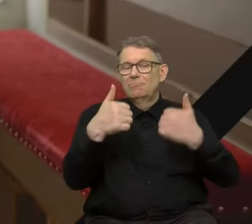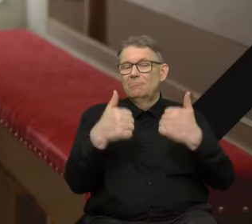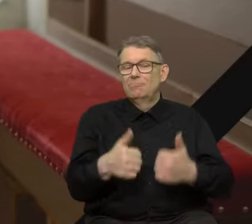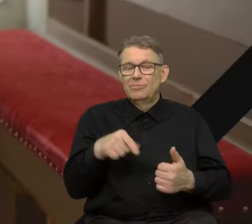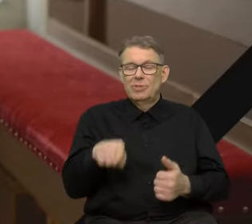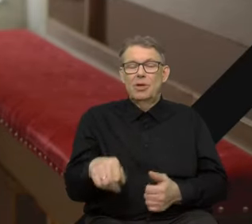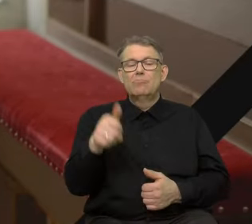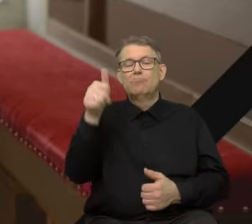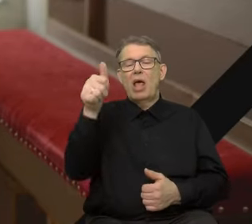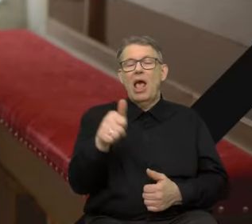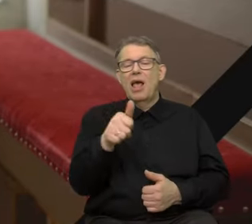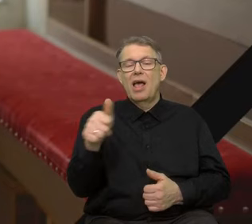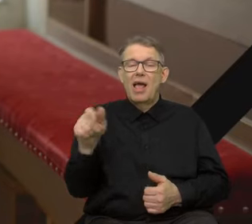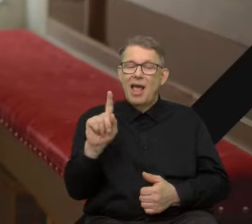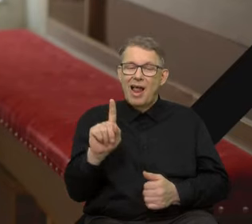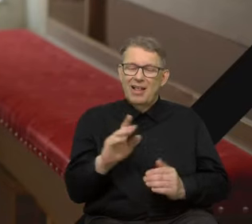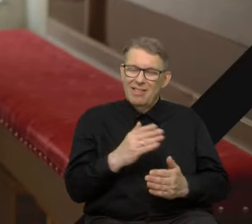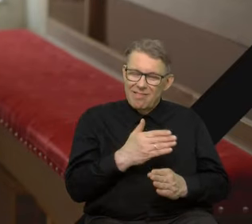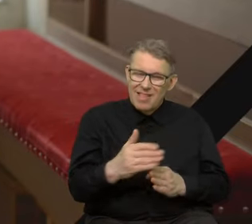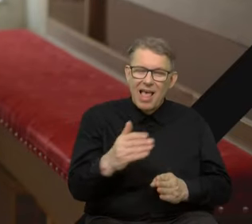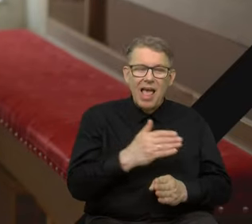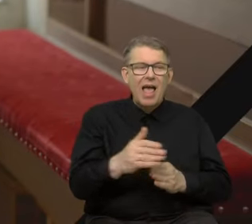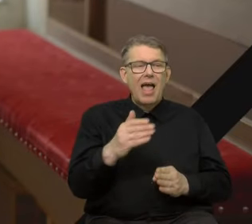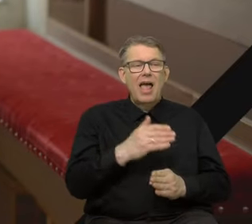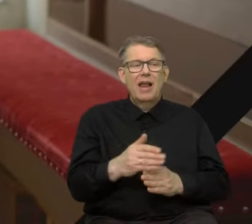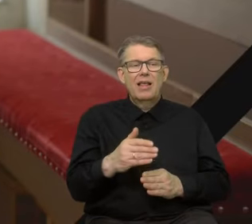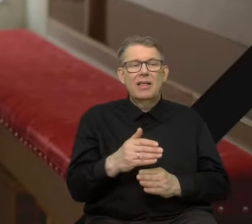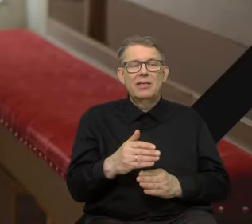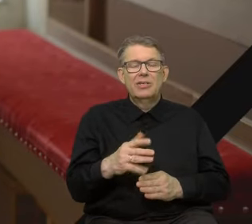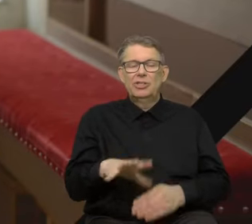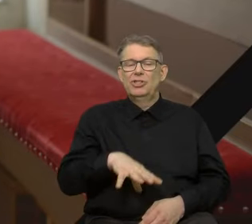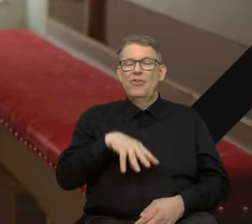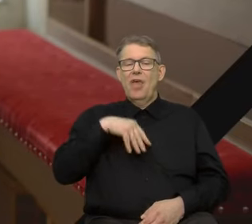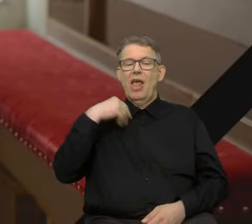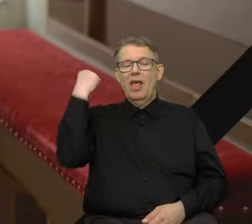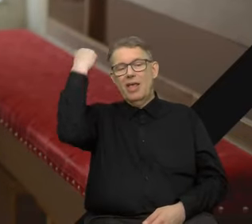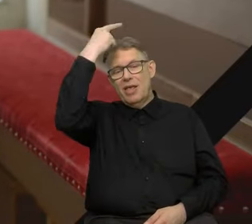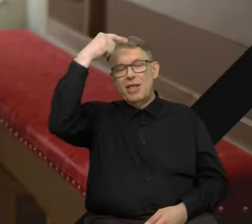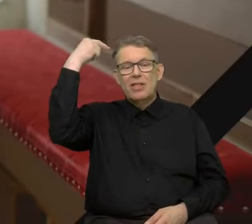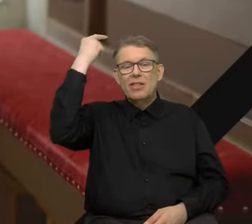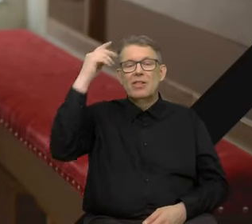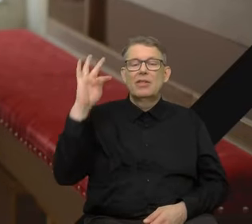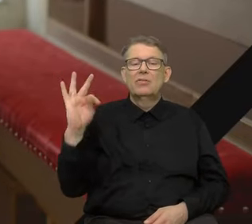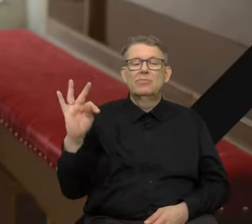beatyfikacji, ale żeby iść dalej na kanonizację. Chociaż ja wiem,